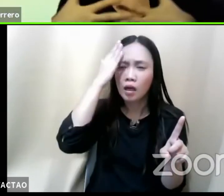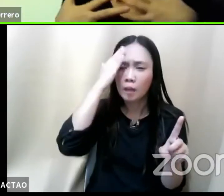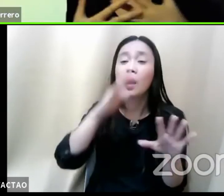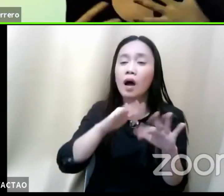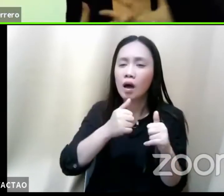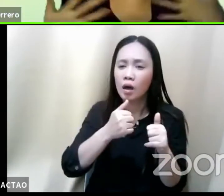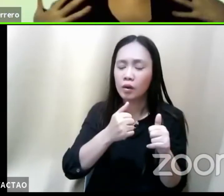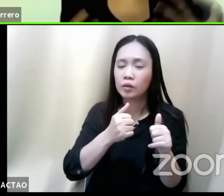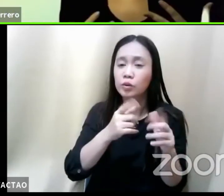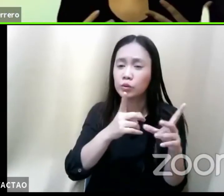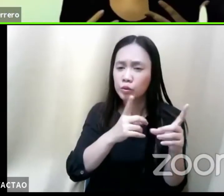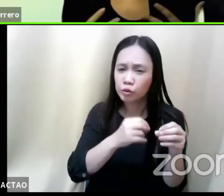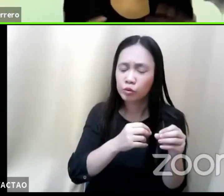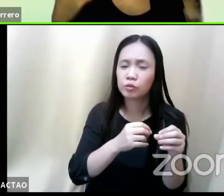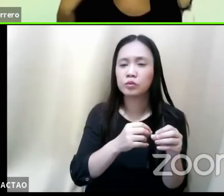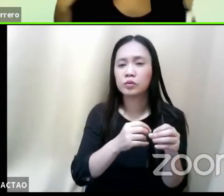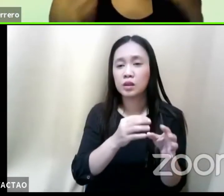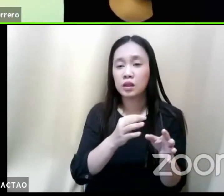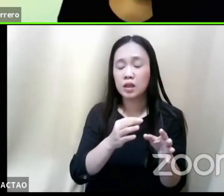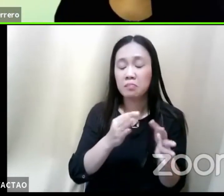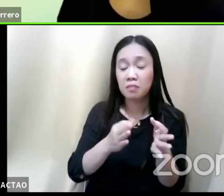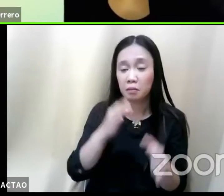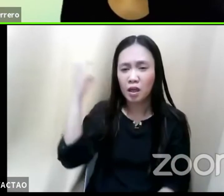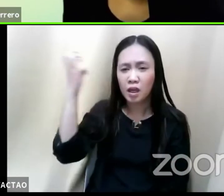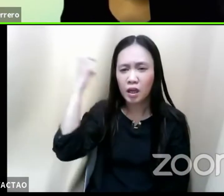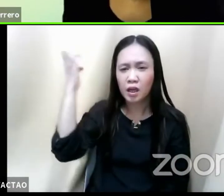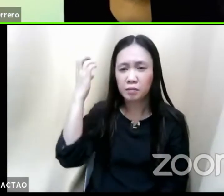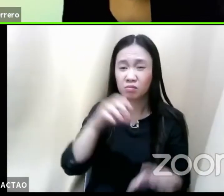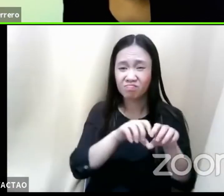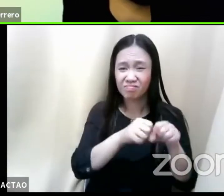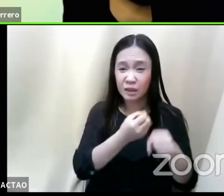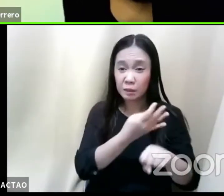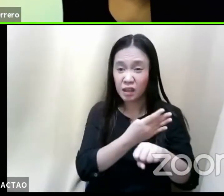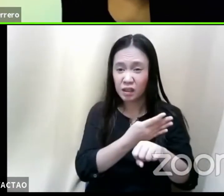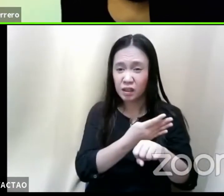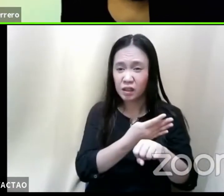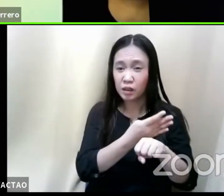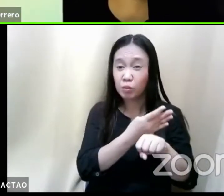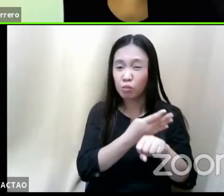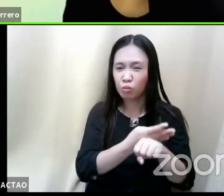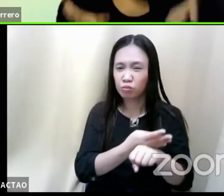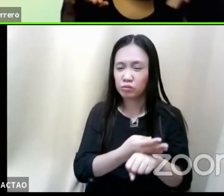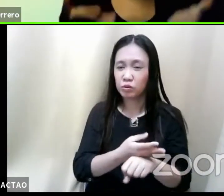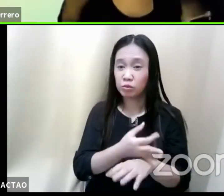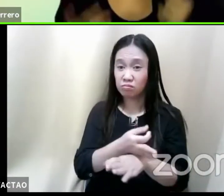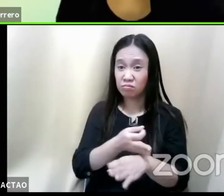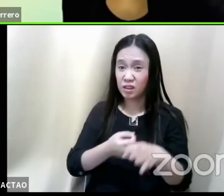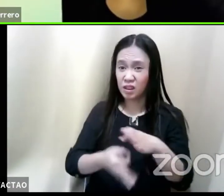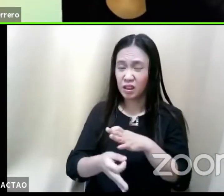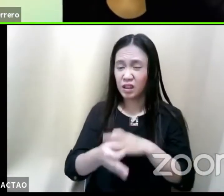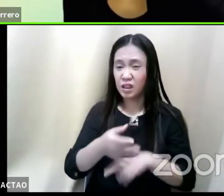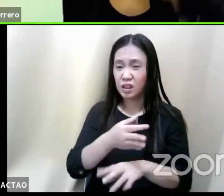her situation in case of an emergency. So nabali yung buto nung legs niya pareha. So kailangan siya